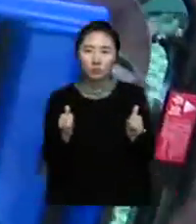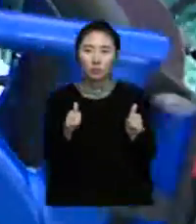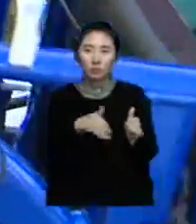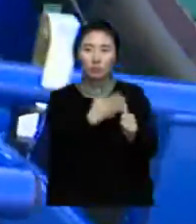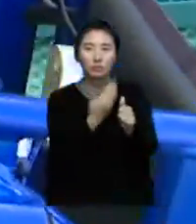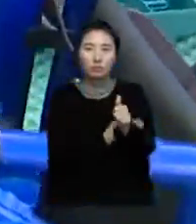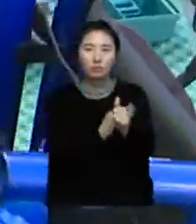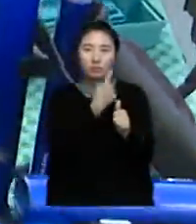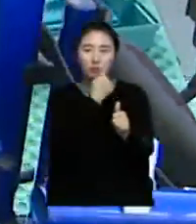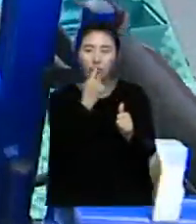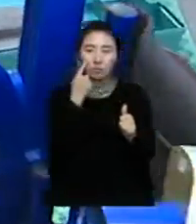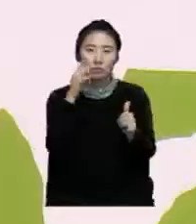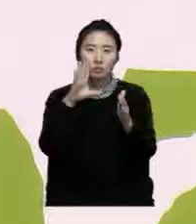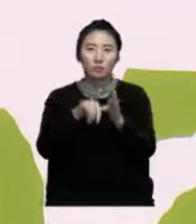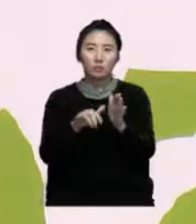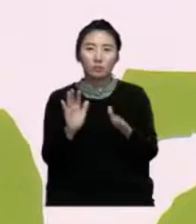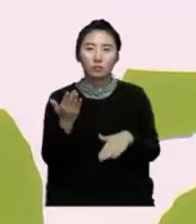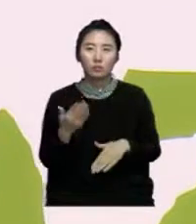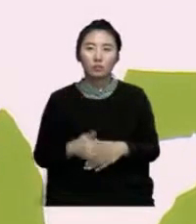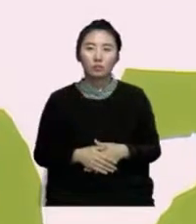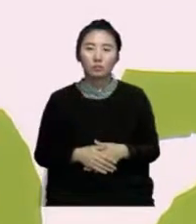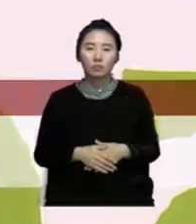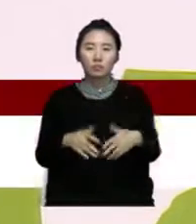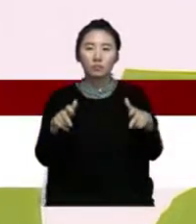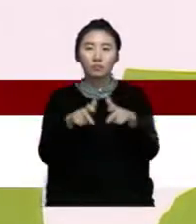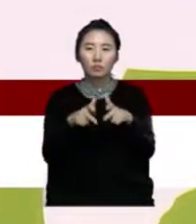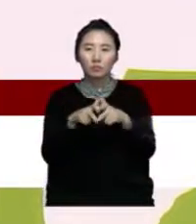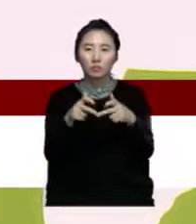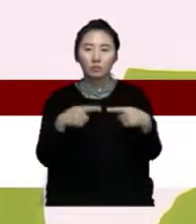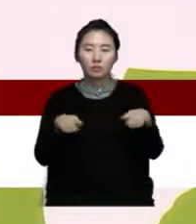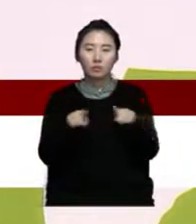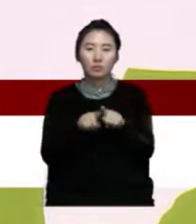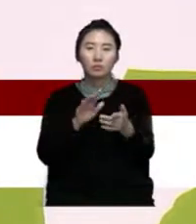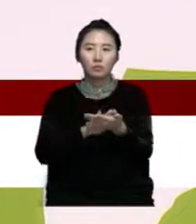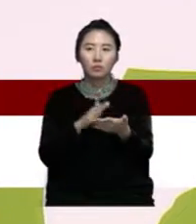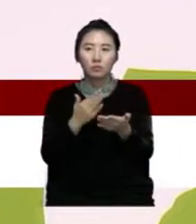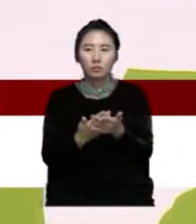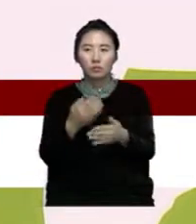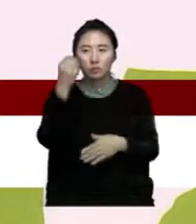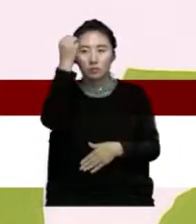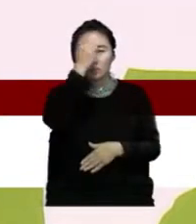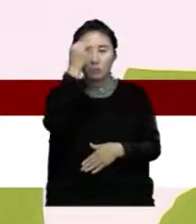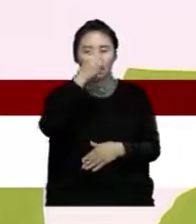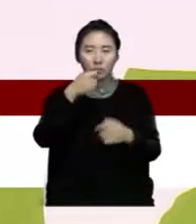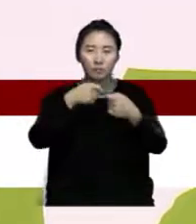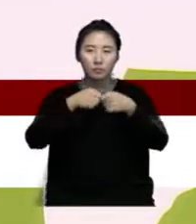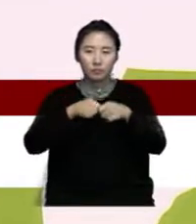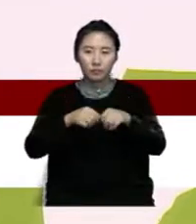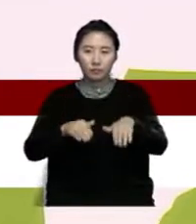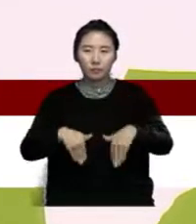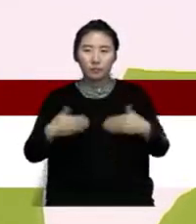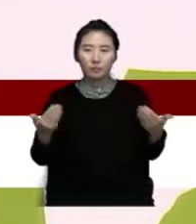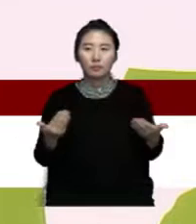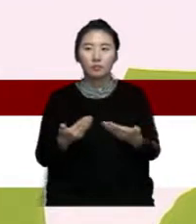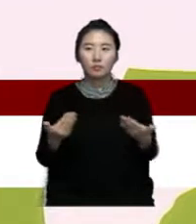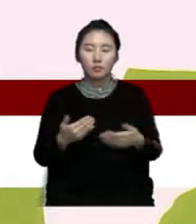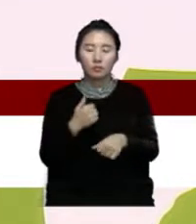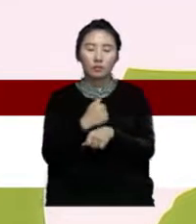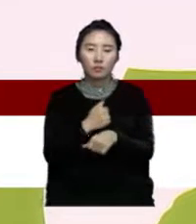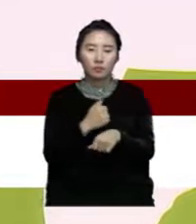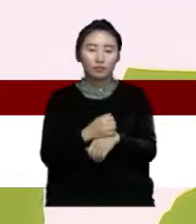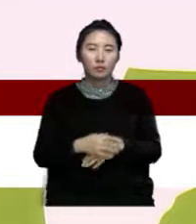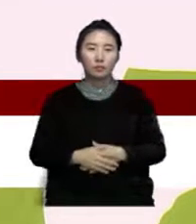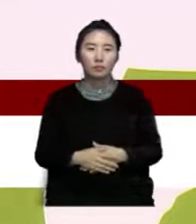실력을 검증하는 시간입니다. 동료 장애인들 함께 수리해 준다는 것이 굉장히 섬세하고